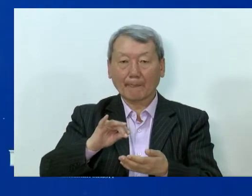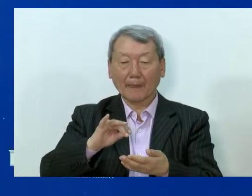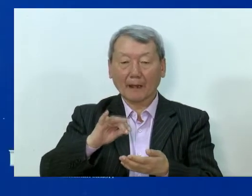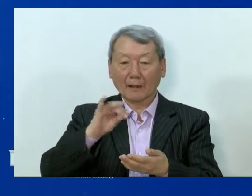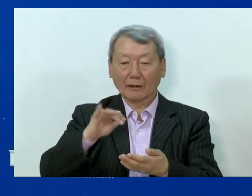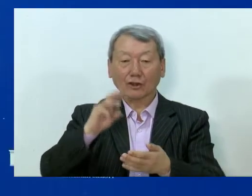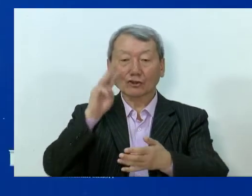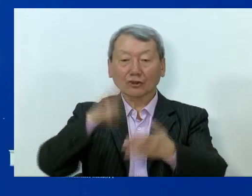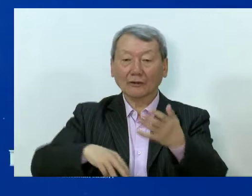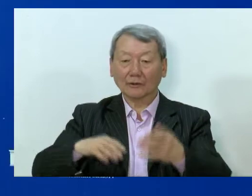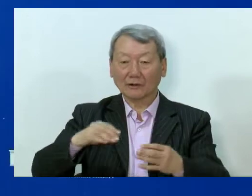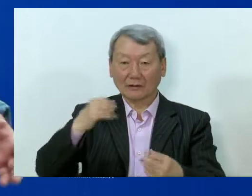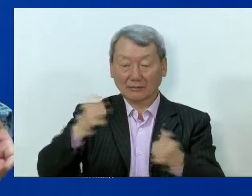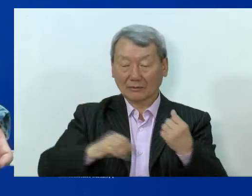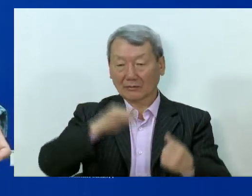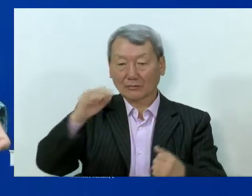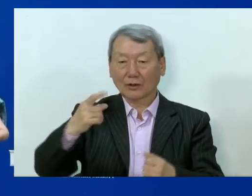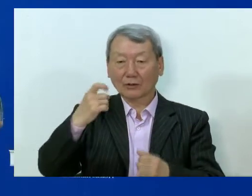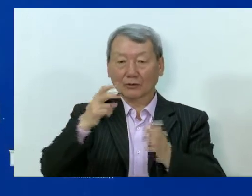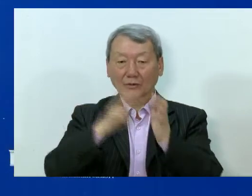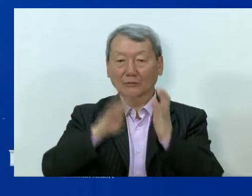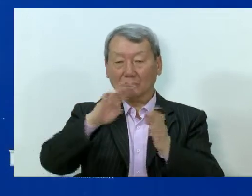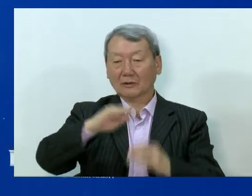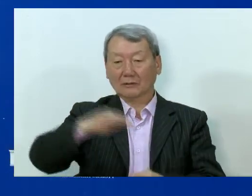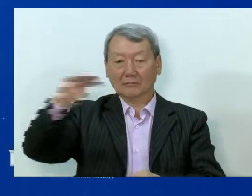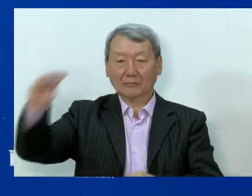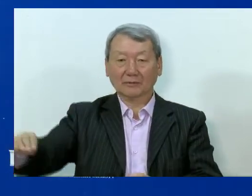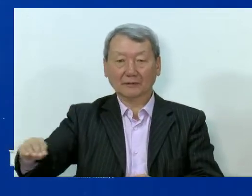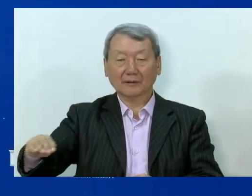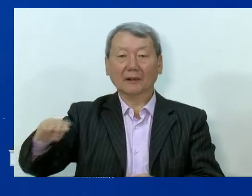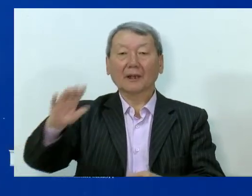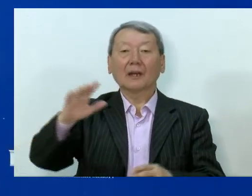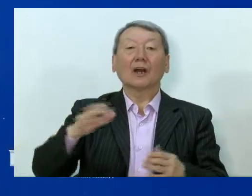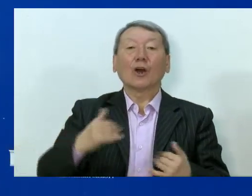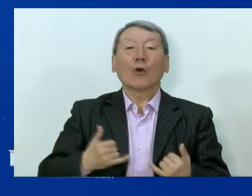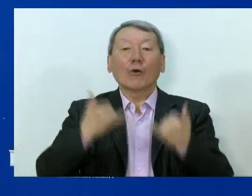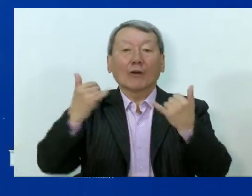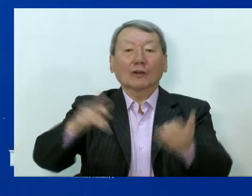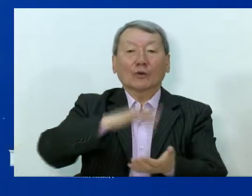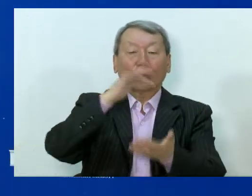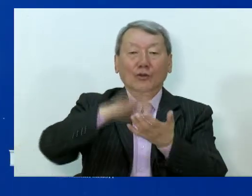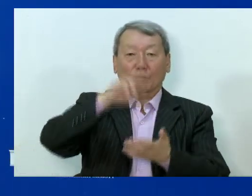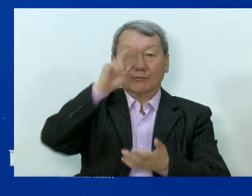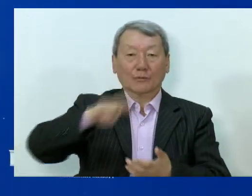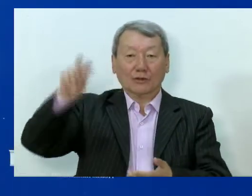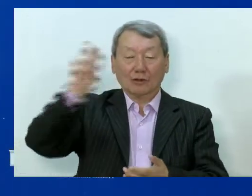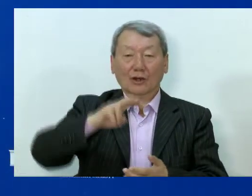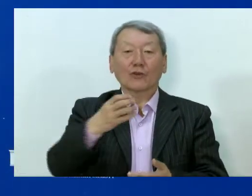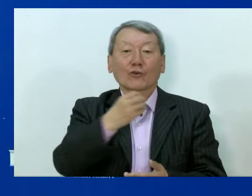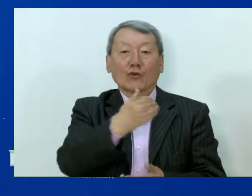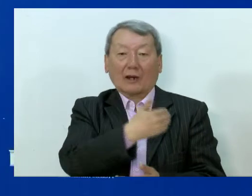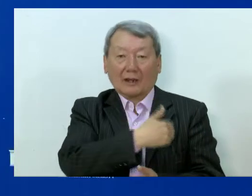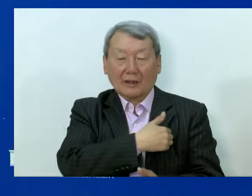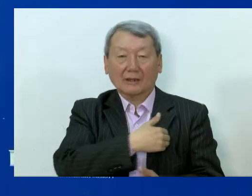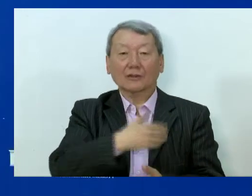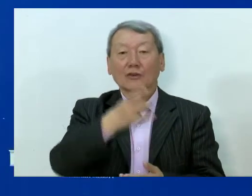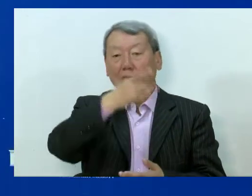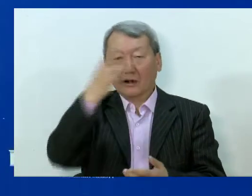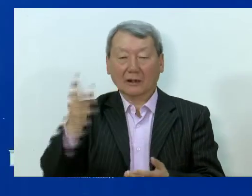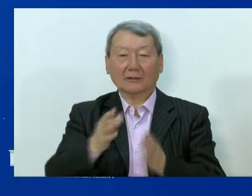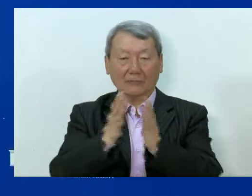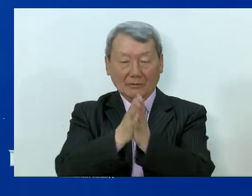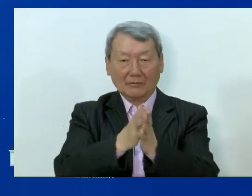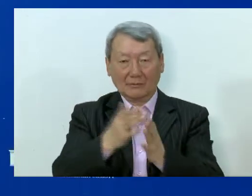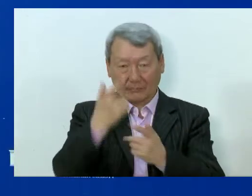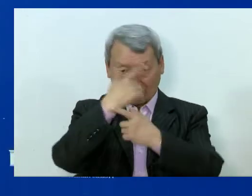штрафстоянку во дворе на 107 4 автомашины уважаемые граждане города вещей еще хотел бы раз обратиться